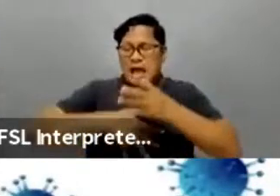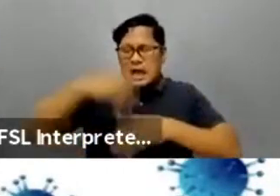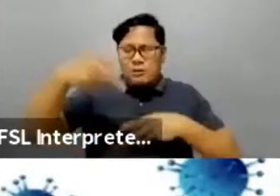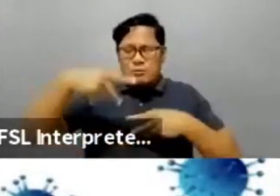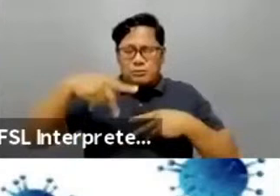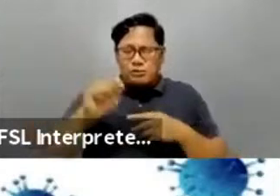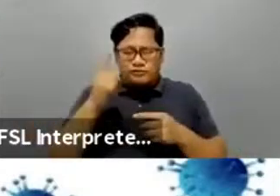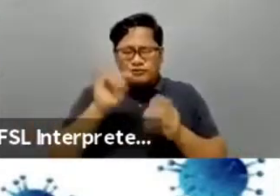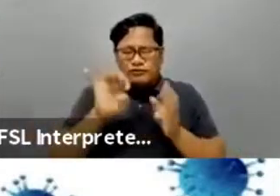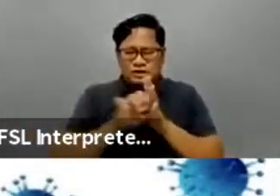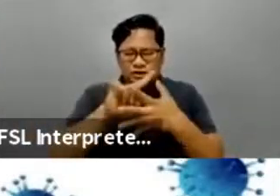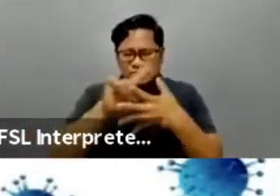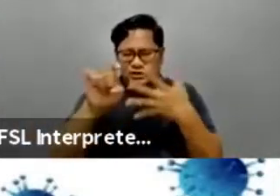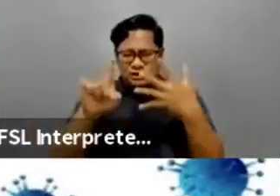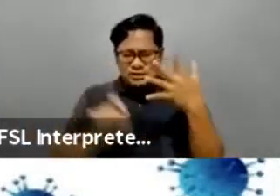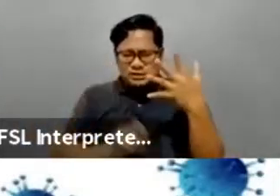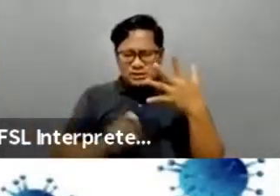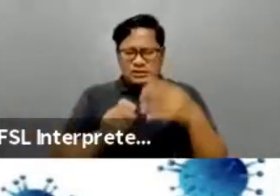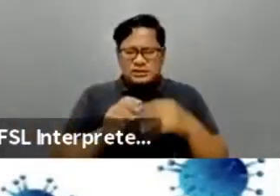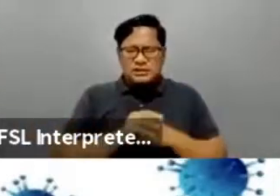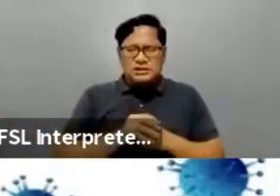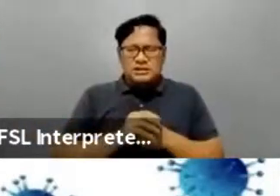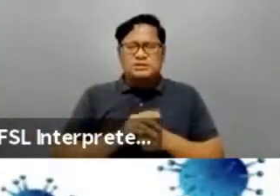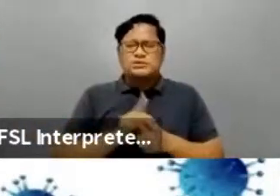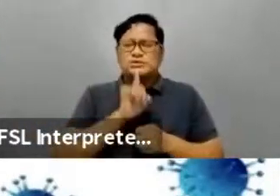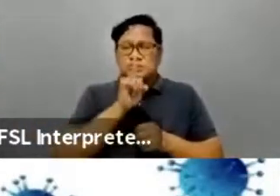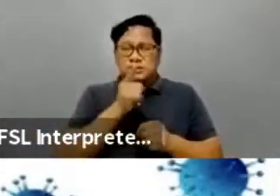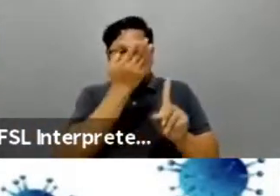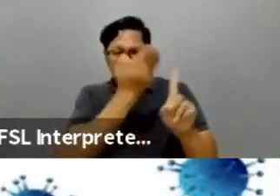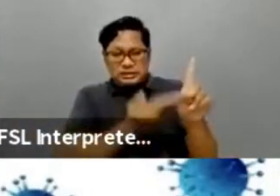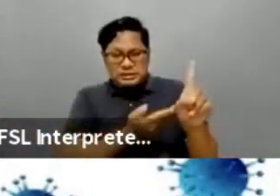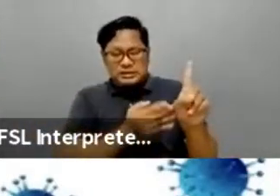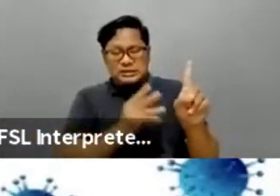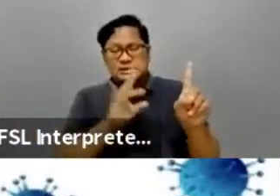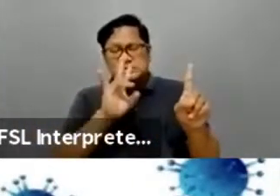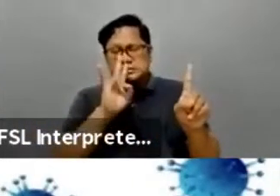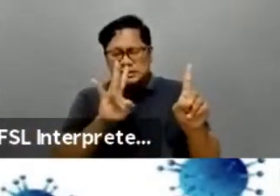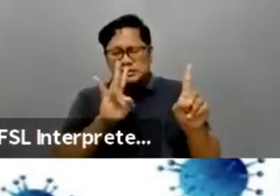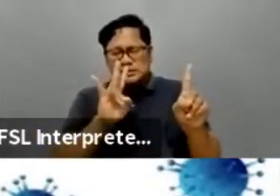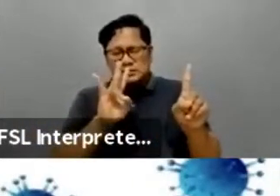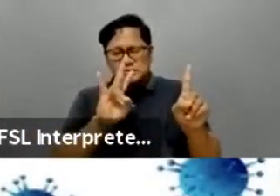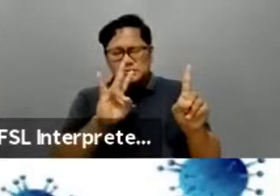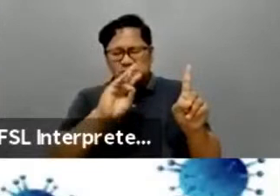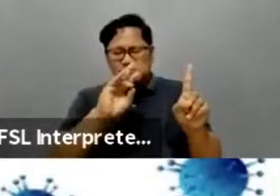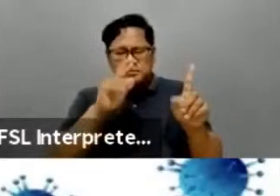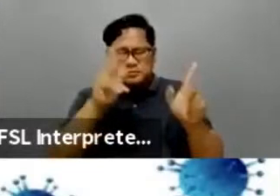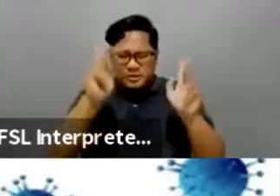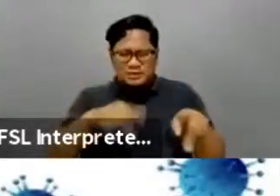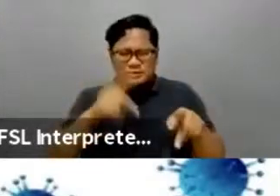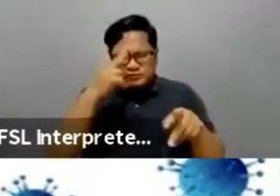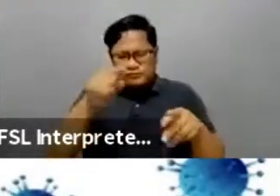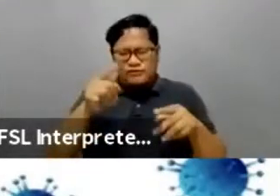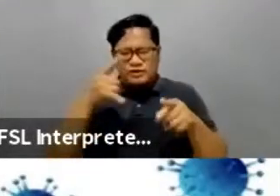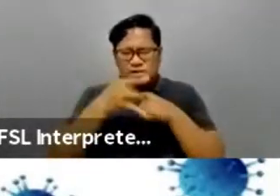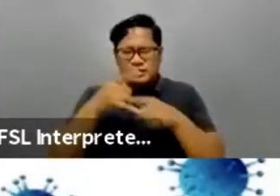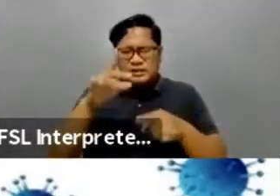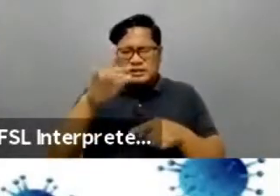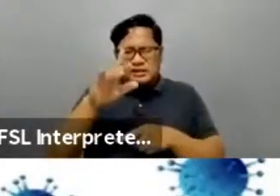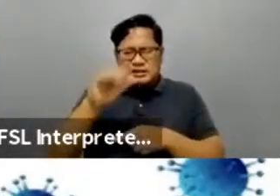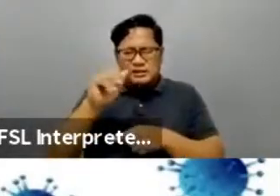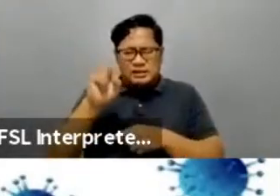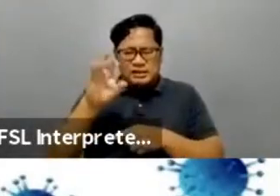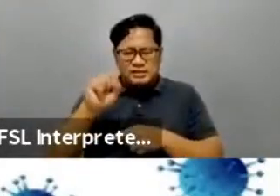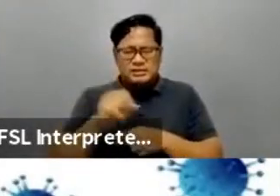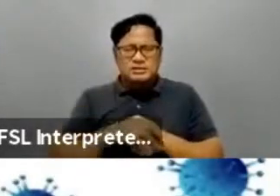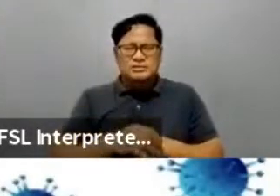contact tracing ay 37 persons per case. Okay? Binaba na nga ito